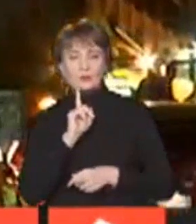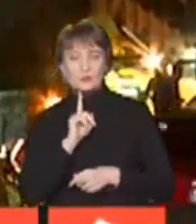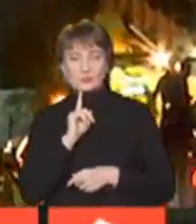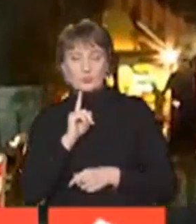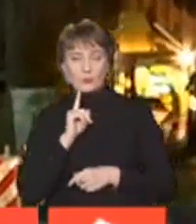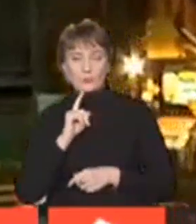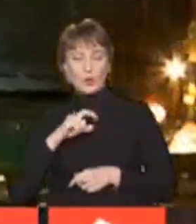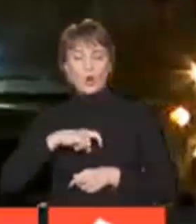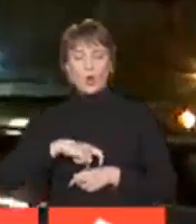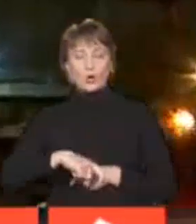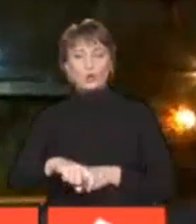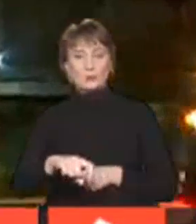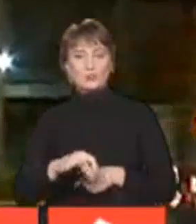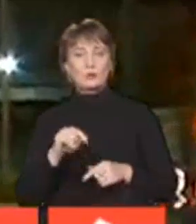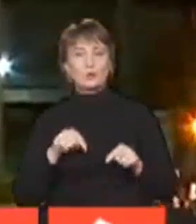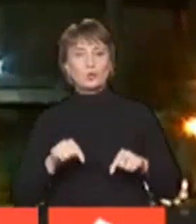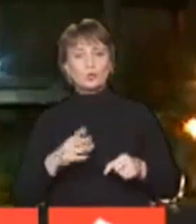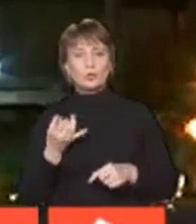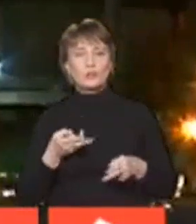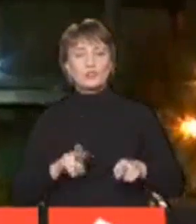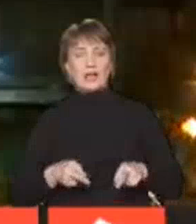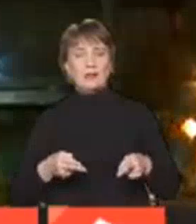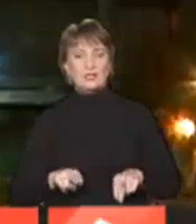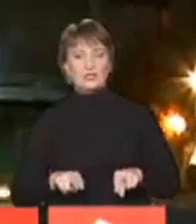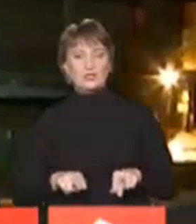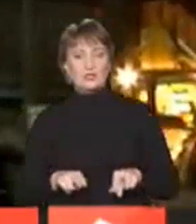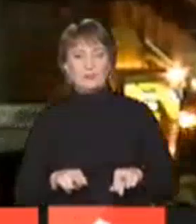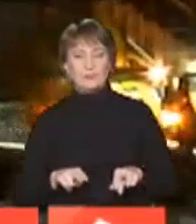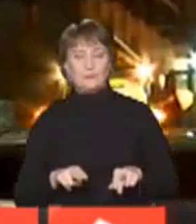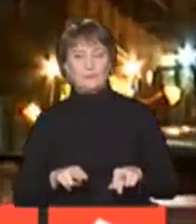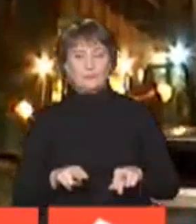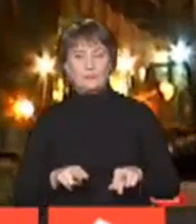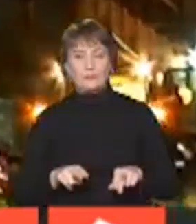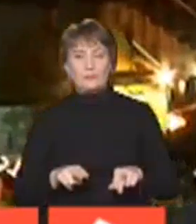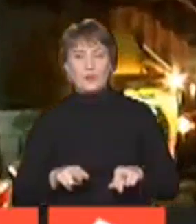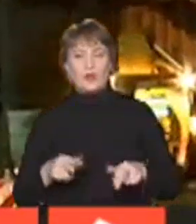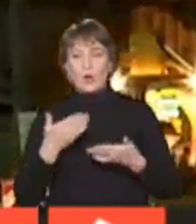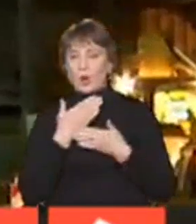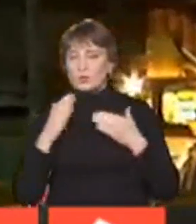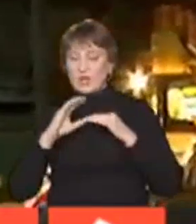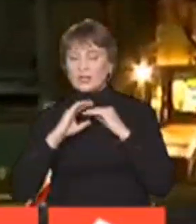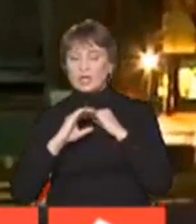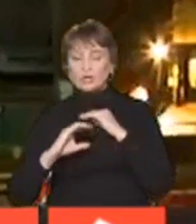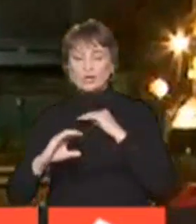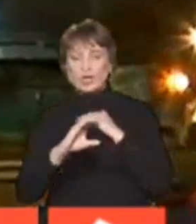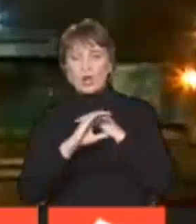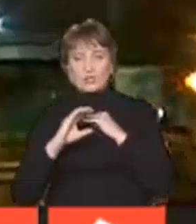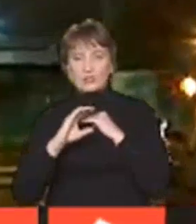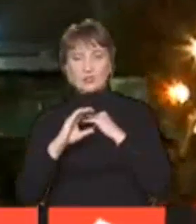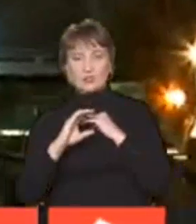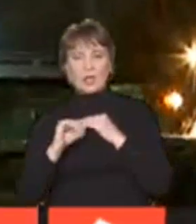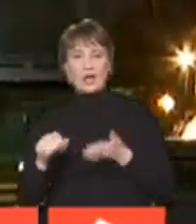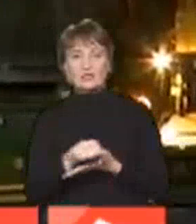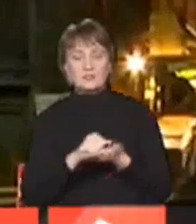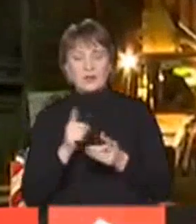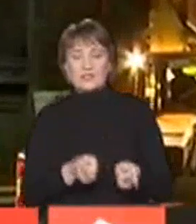розмітку, бо тут ще залишиться покласти останній шар асфальту, який перенесуть на весну через